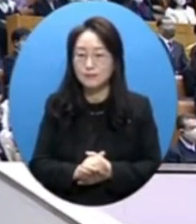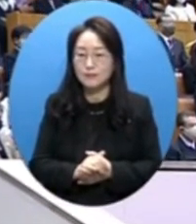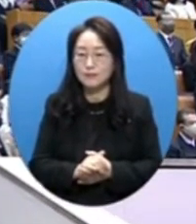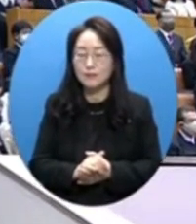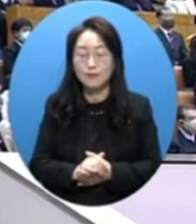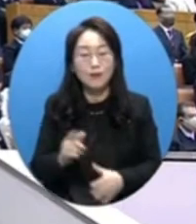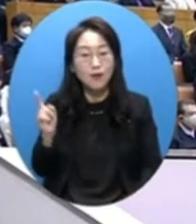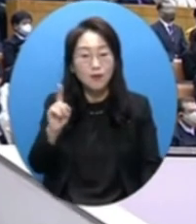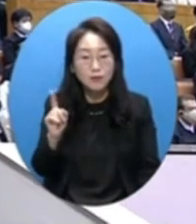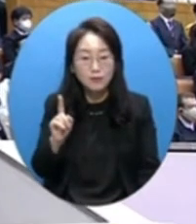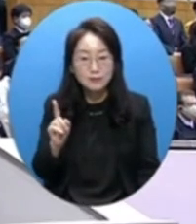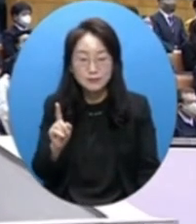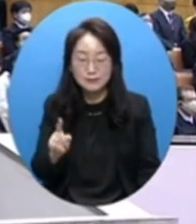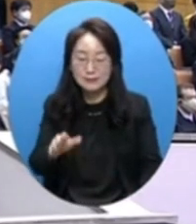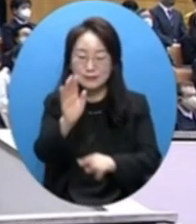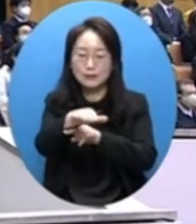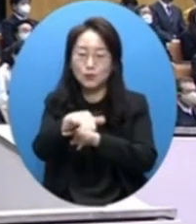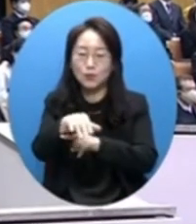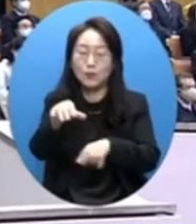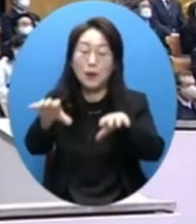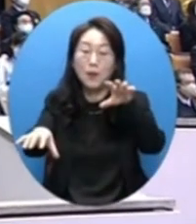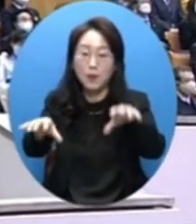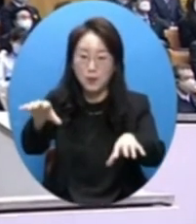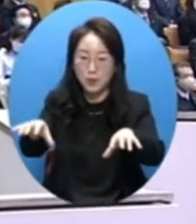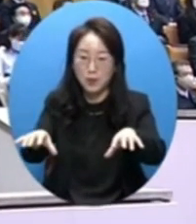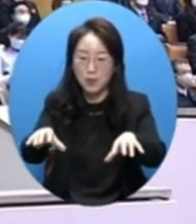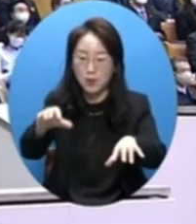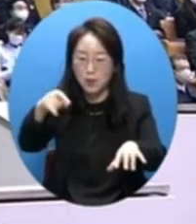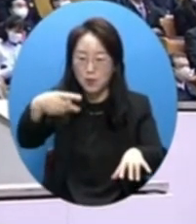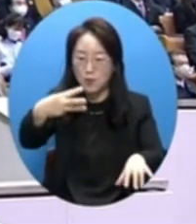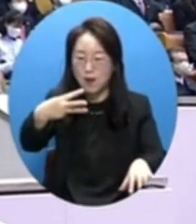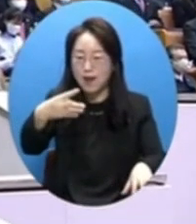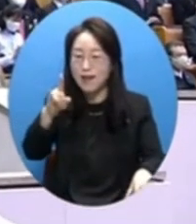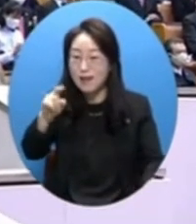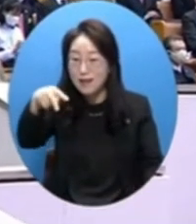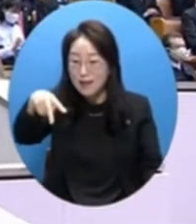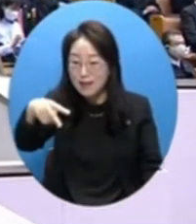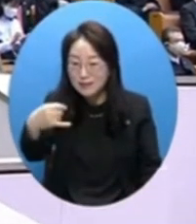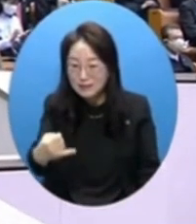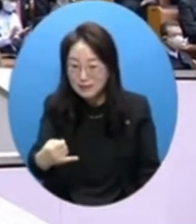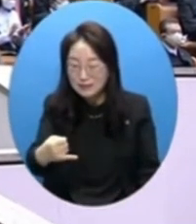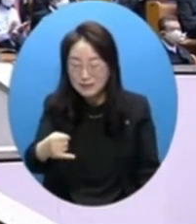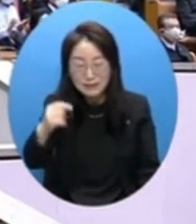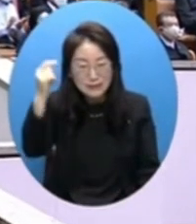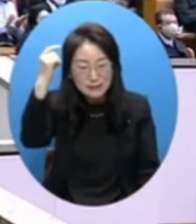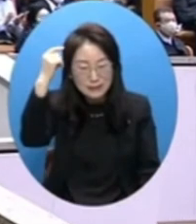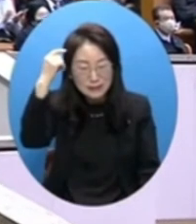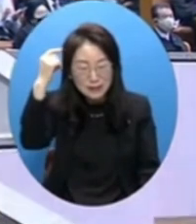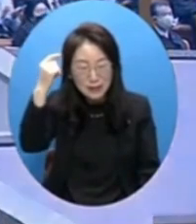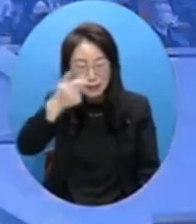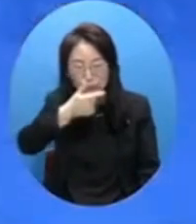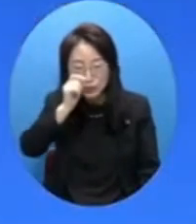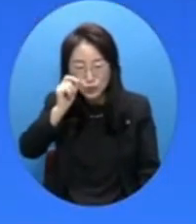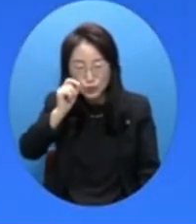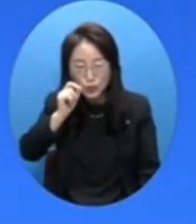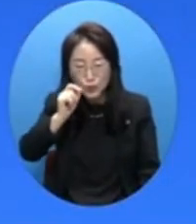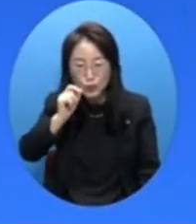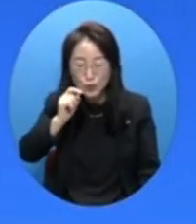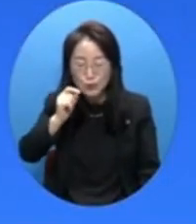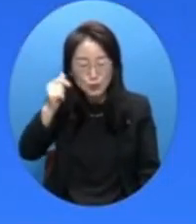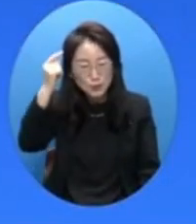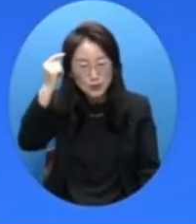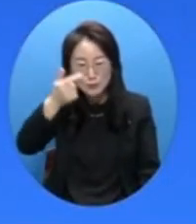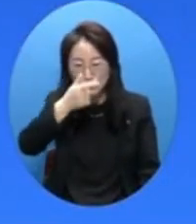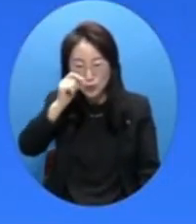어느 시골 마을에 월레스라고 하는 지적 능력이 떨어진 아이가 있었습니다 직접 장애를